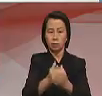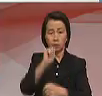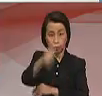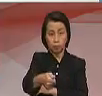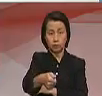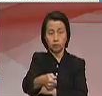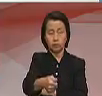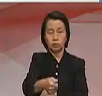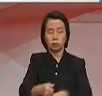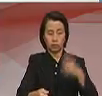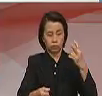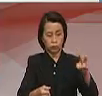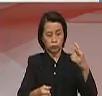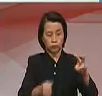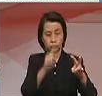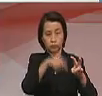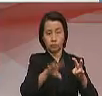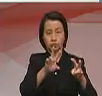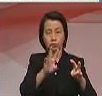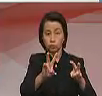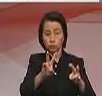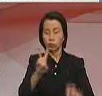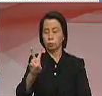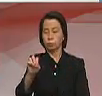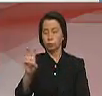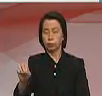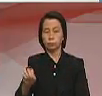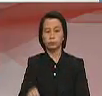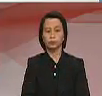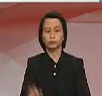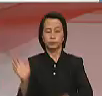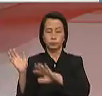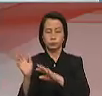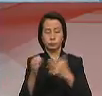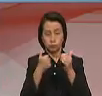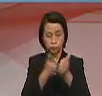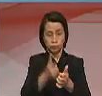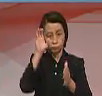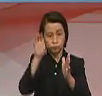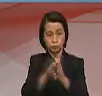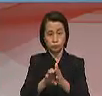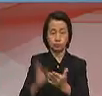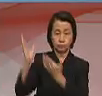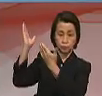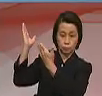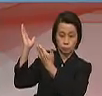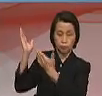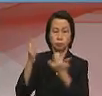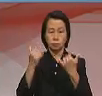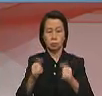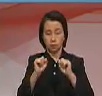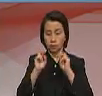hari esok yaitu 17juli 2020 Baiklah berdasarkan paparan image berada terkini